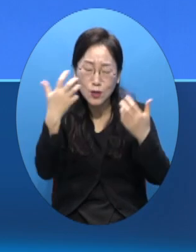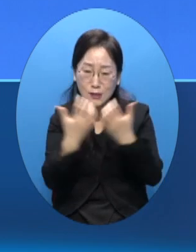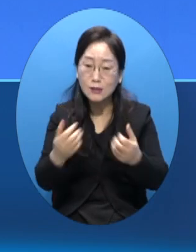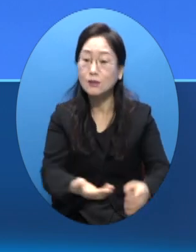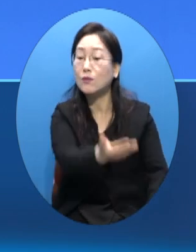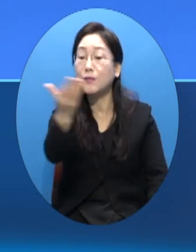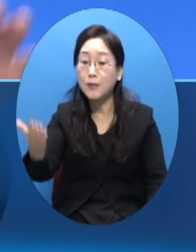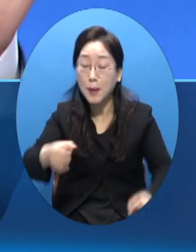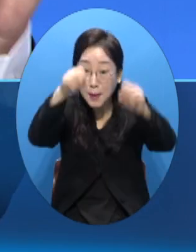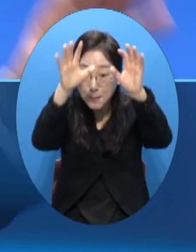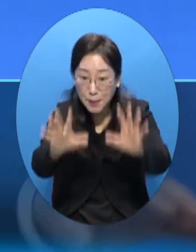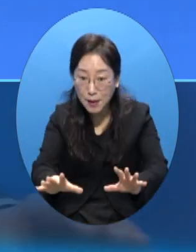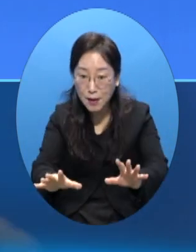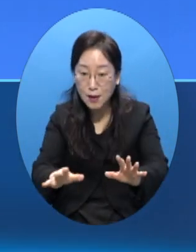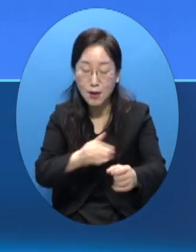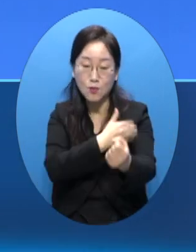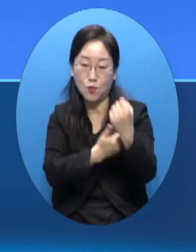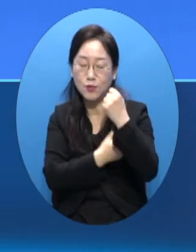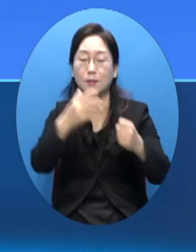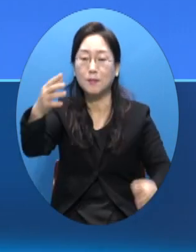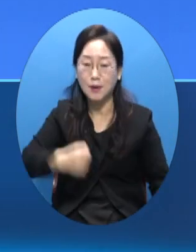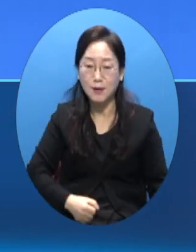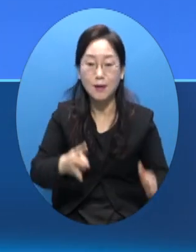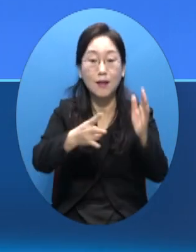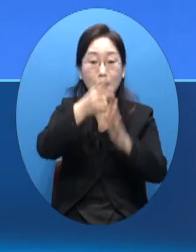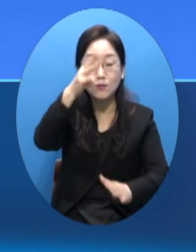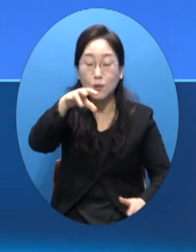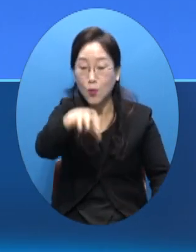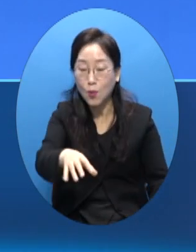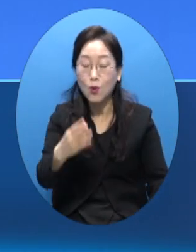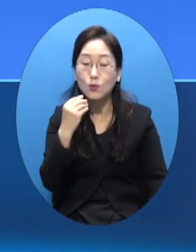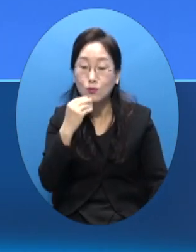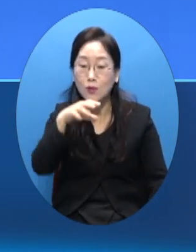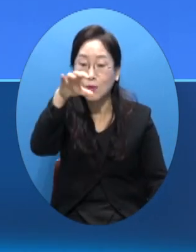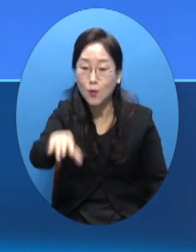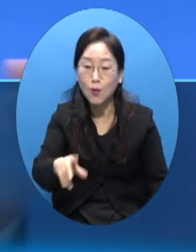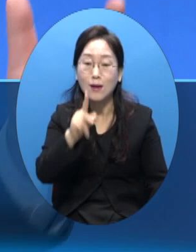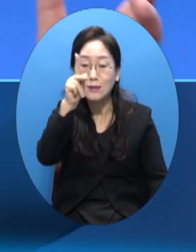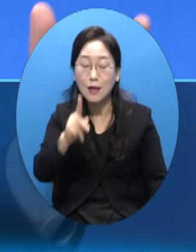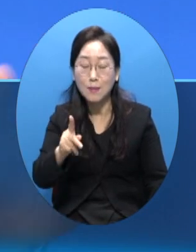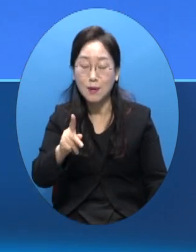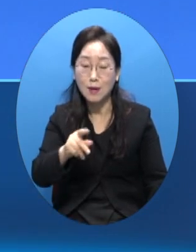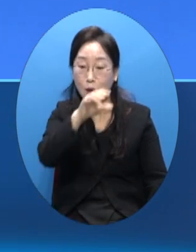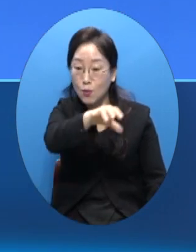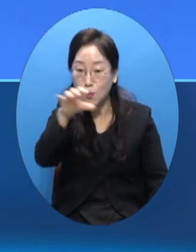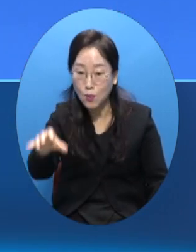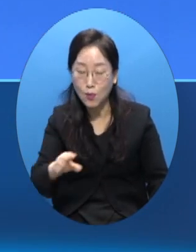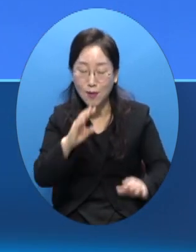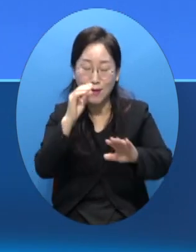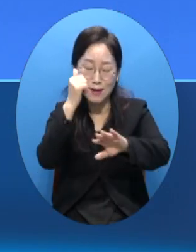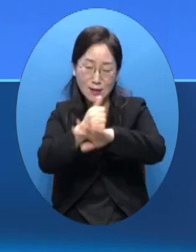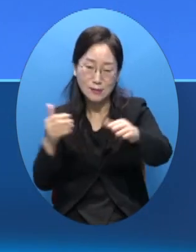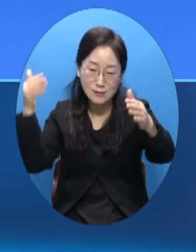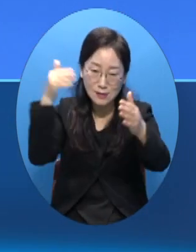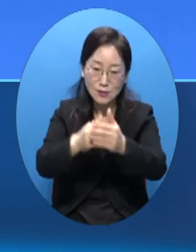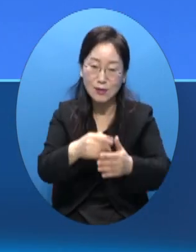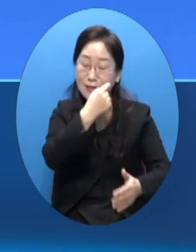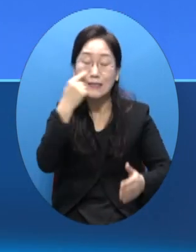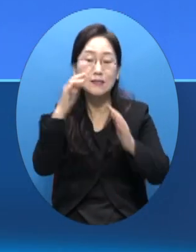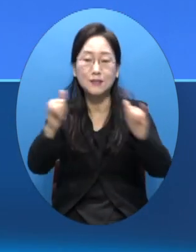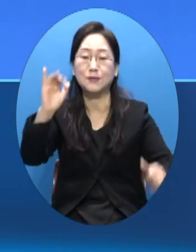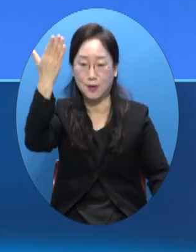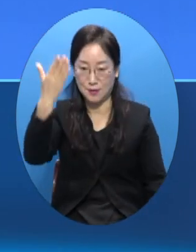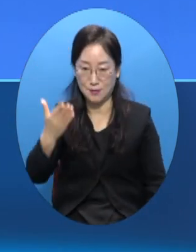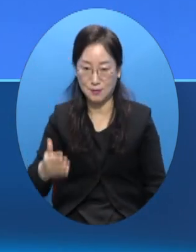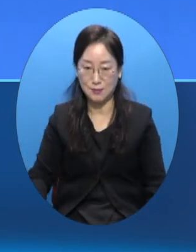임하시면 너희가 권능을 받고 예루살렘과 온 유대와 사마리아와 땅 끝까지 이르러 내 증인이 되리라